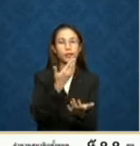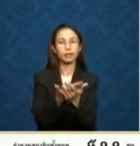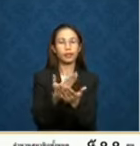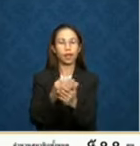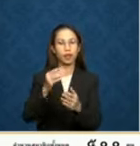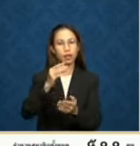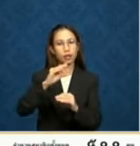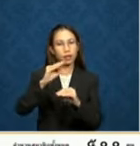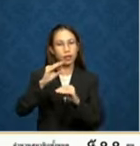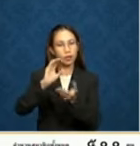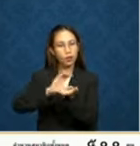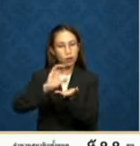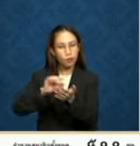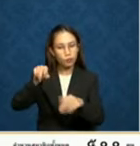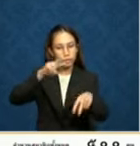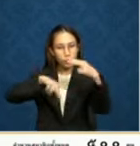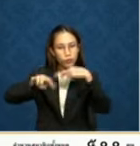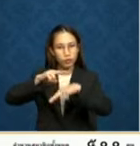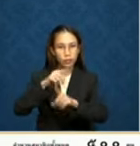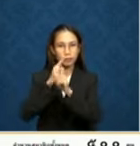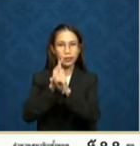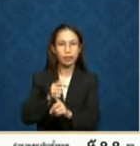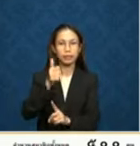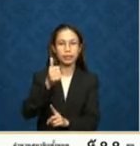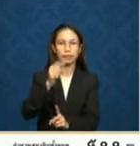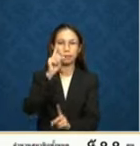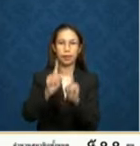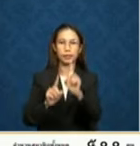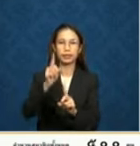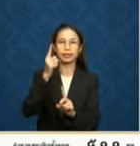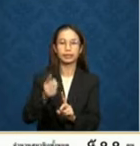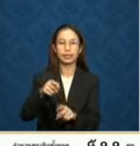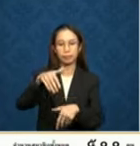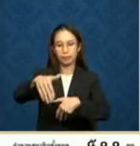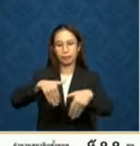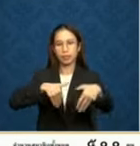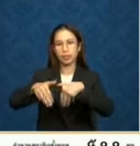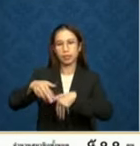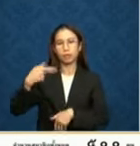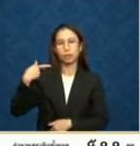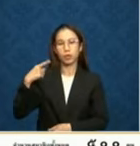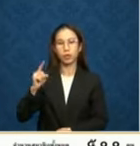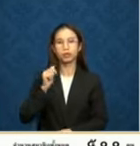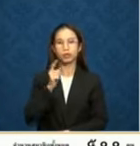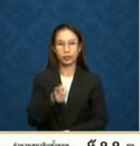บตัสอบ Kun ติดตามประเบือนผลได้จริง และประชาชนเอาไปใช้ประโชได้จริง